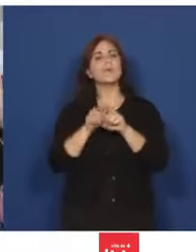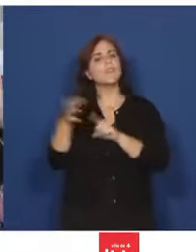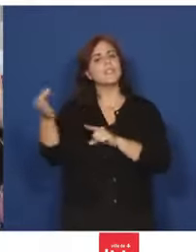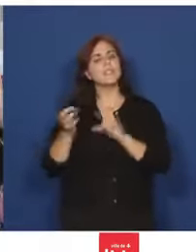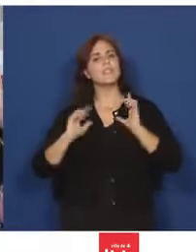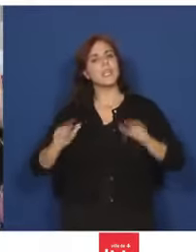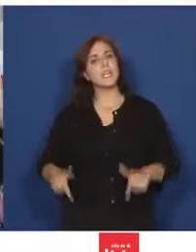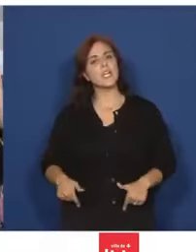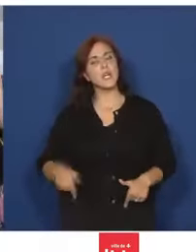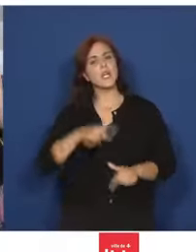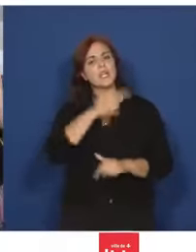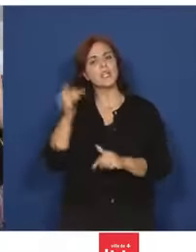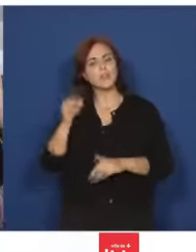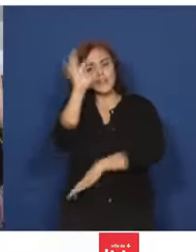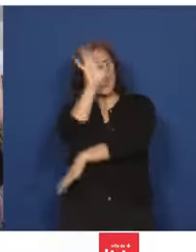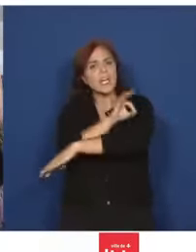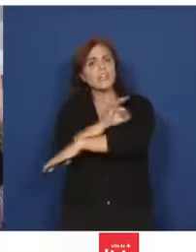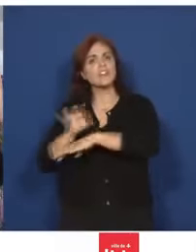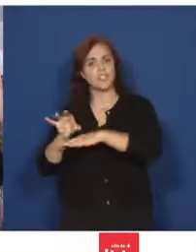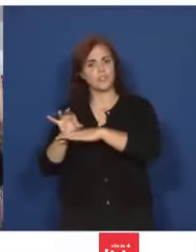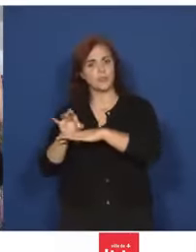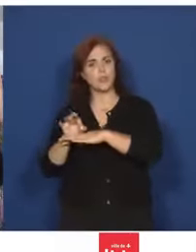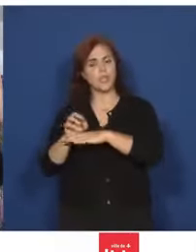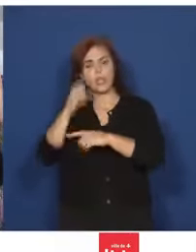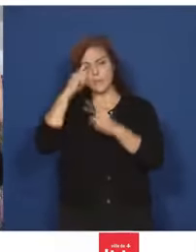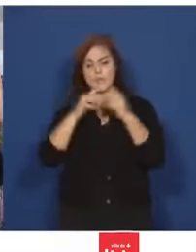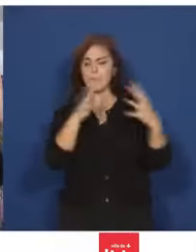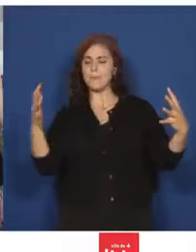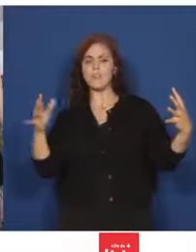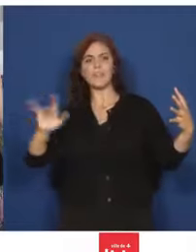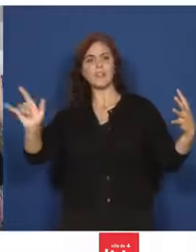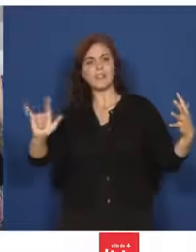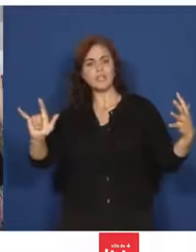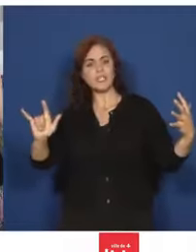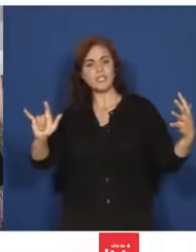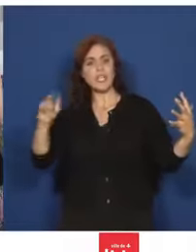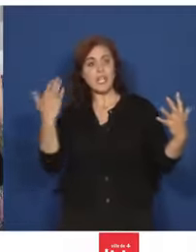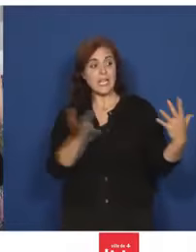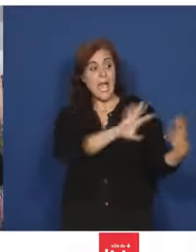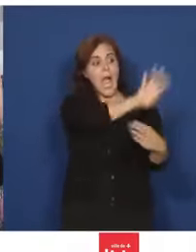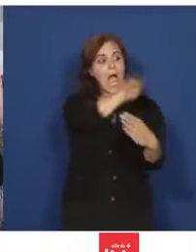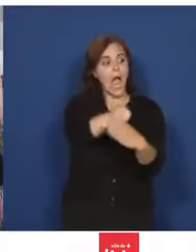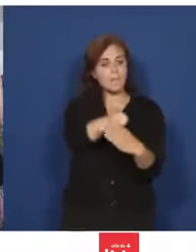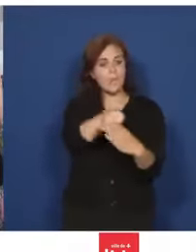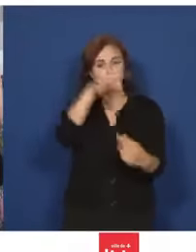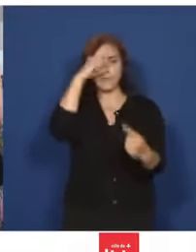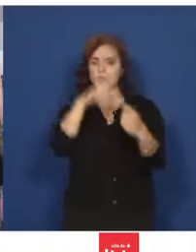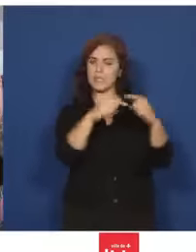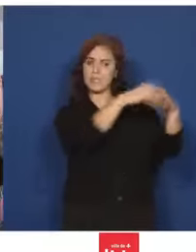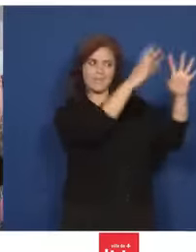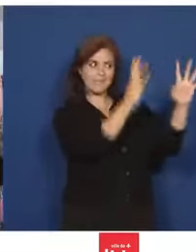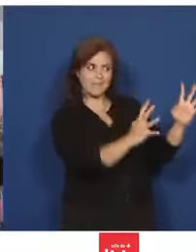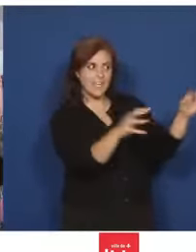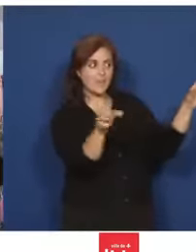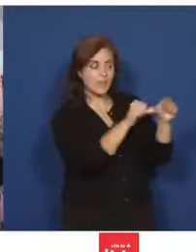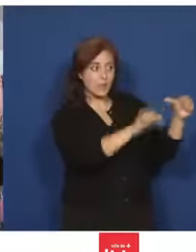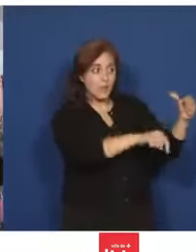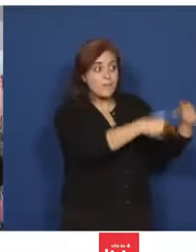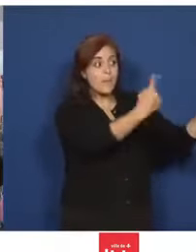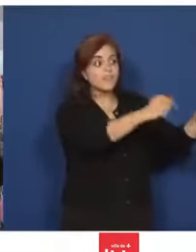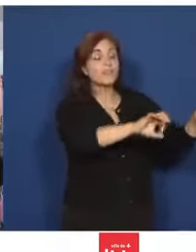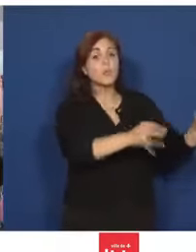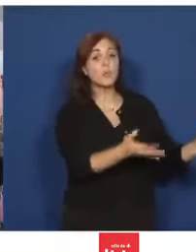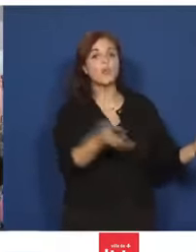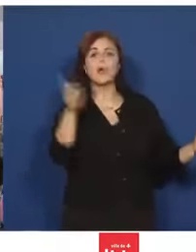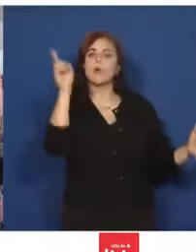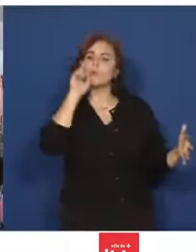nationale supérieure d'architecture et de paysage de Lille comprenait le devenir du bâtiment abritant la serre équatoriale. Car ces